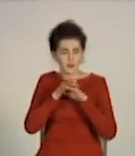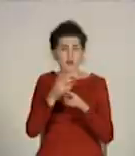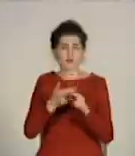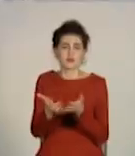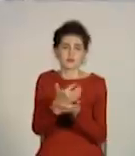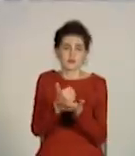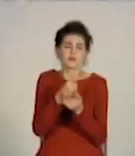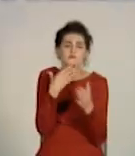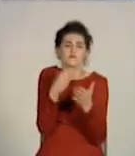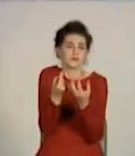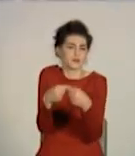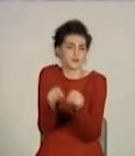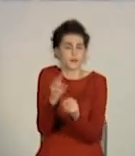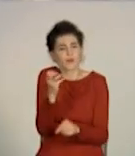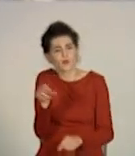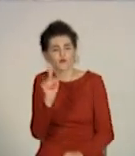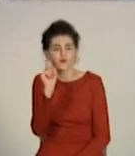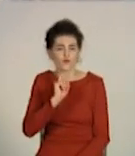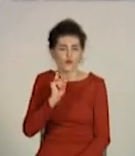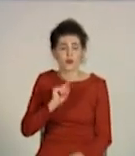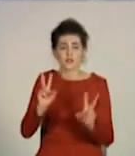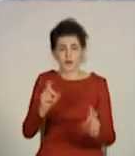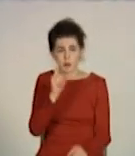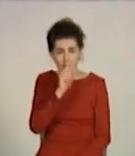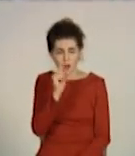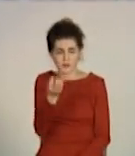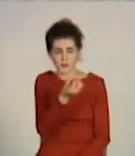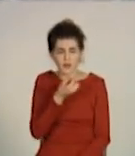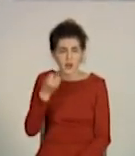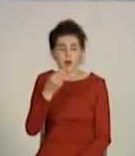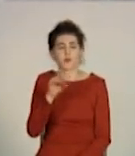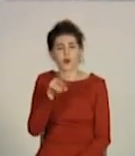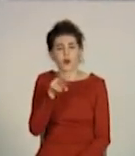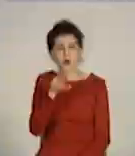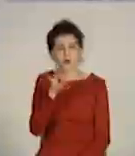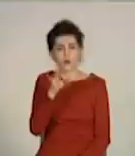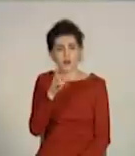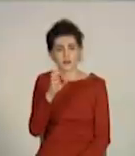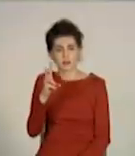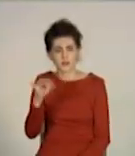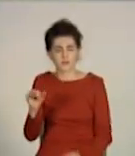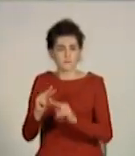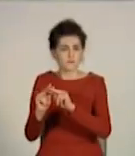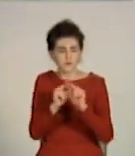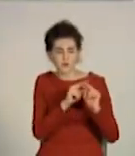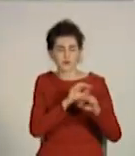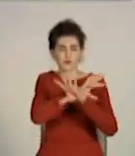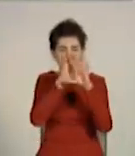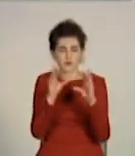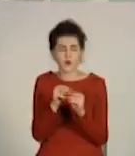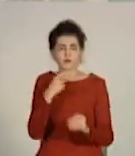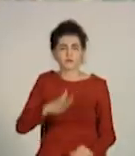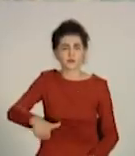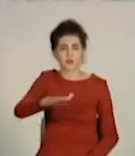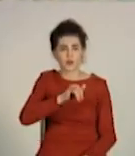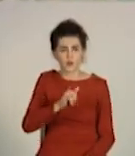збирають нектар. Маленькі сині краплинки – це проліски з жовтими пелюстками, пщінки та зірочки. Але справжнє диво на лугу –